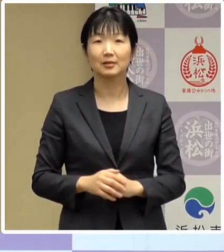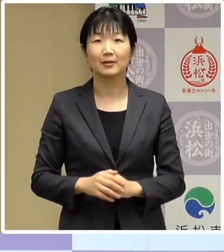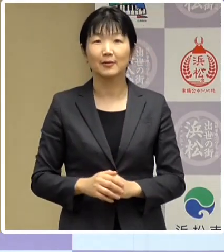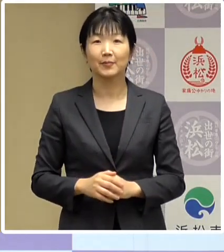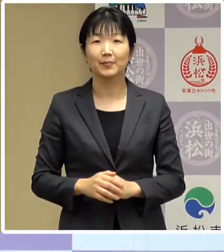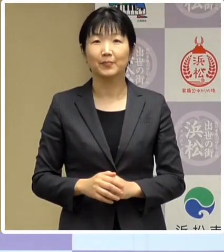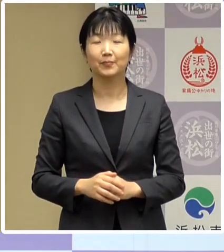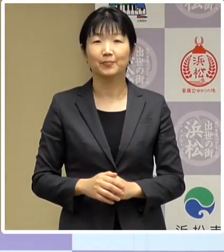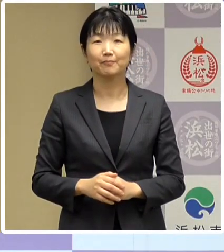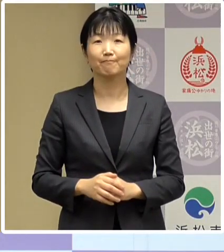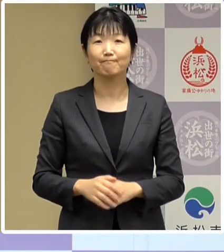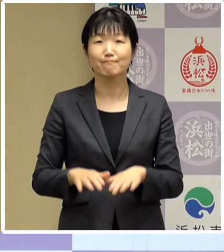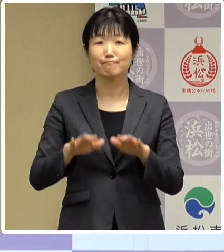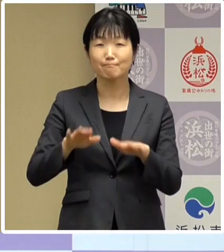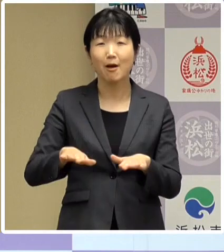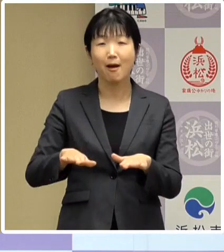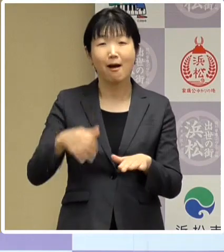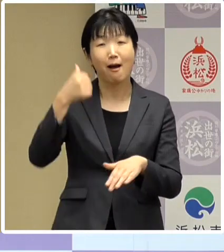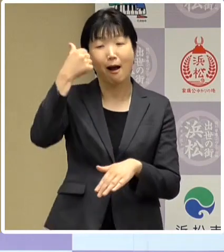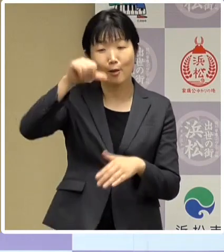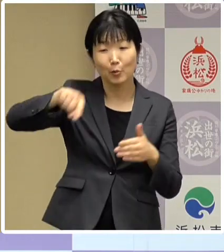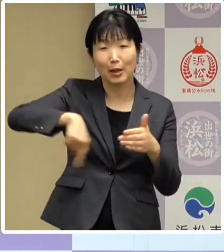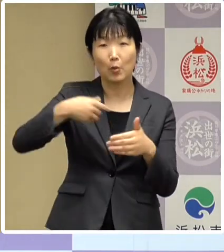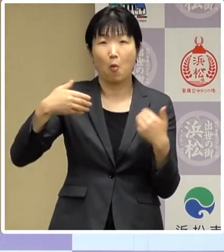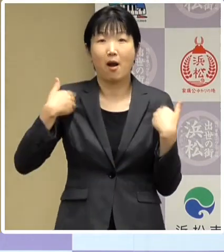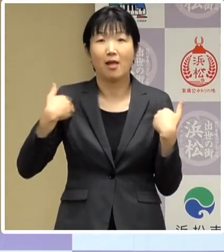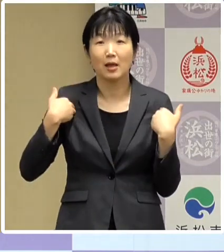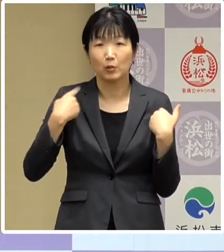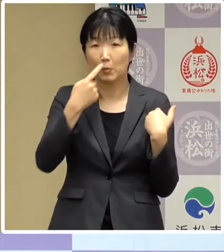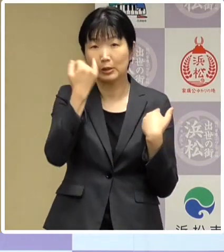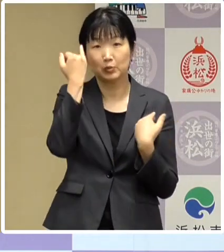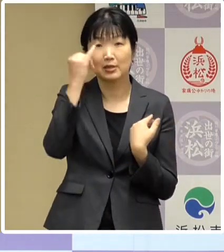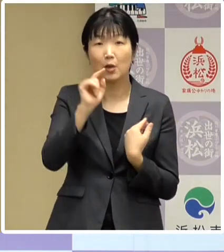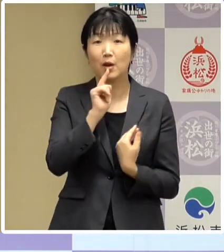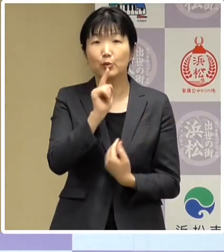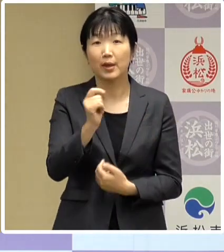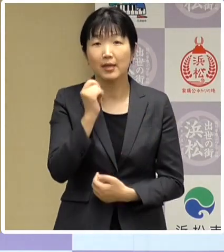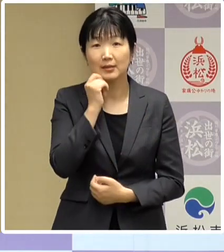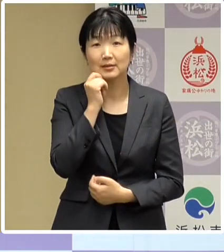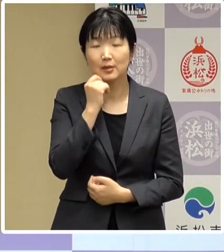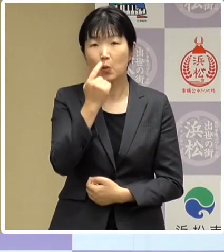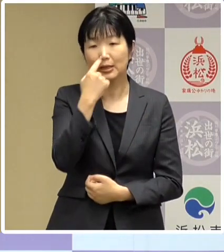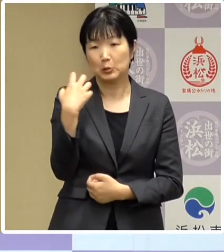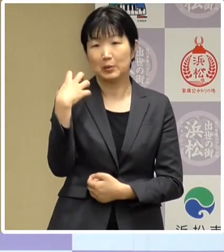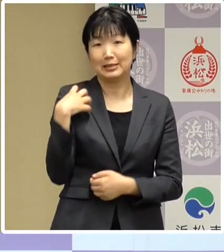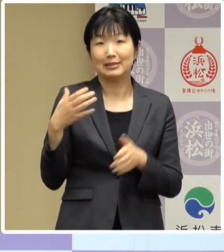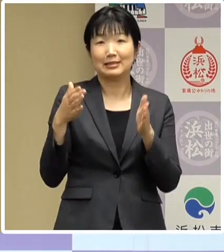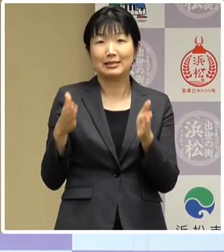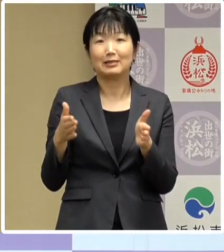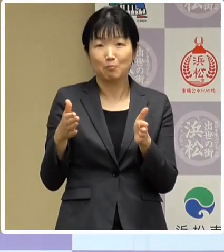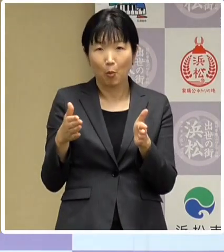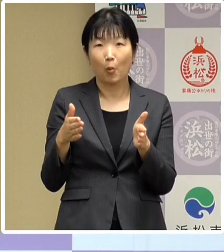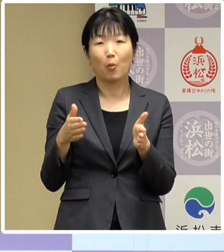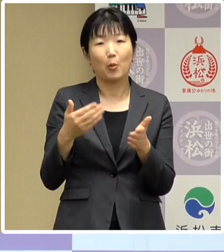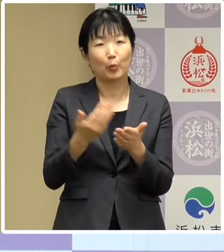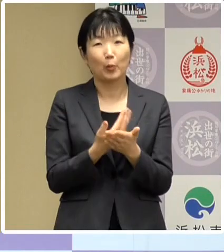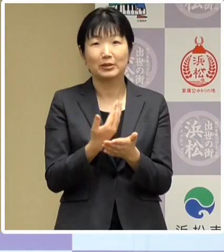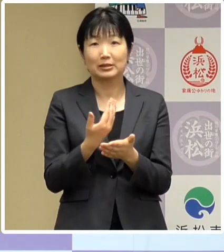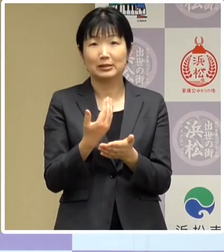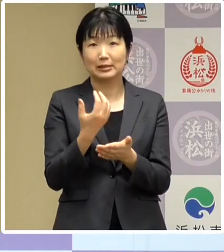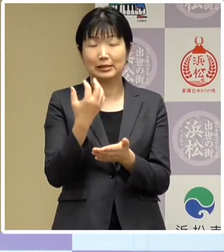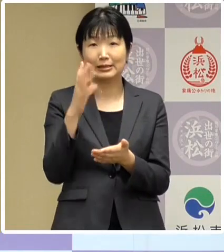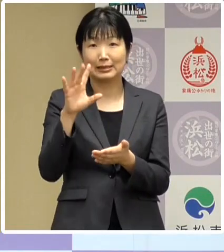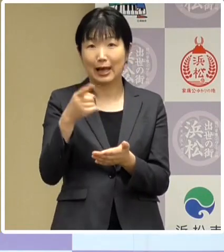今どうにも申し上げようもないし、まあ、私の任期もあと1ヶ月でございます